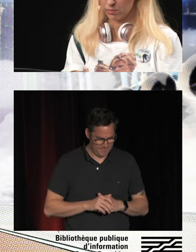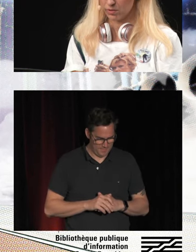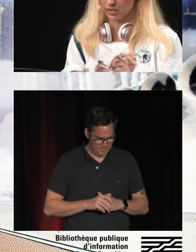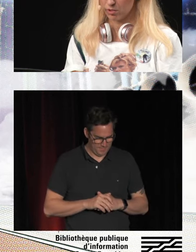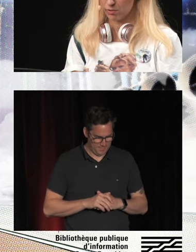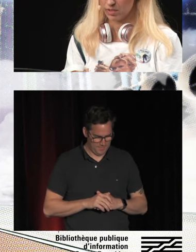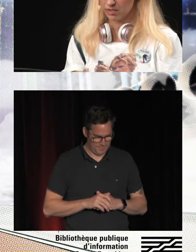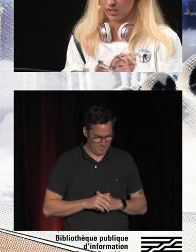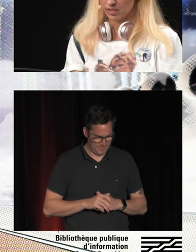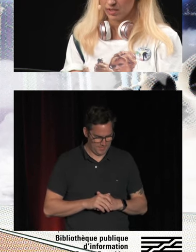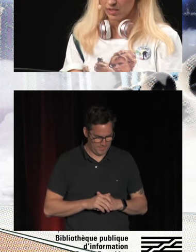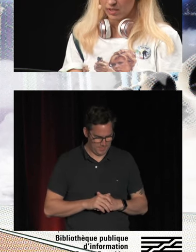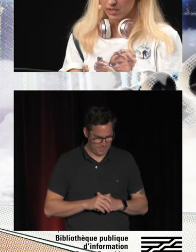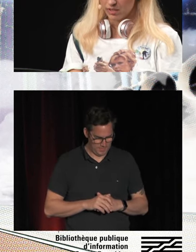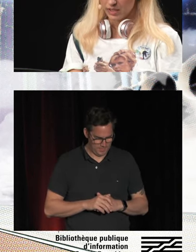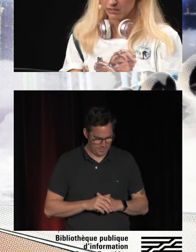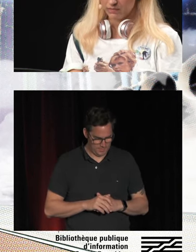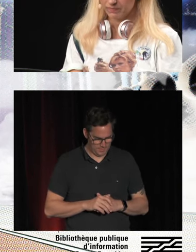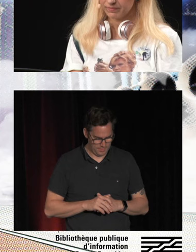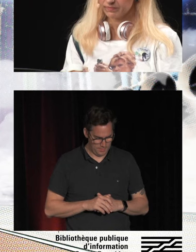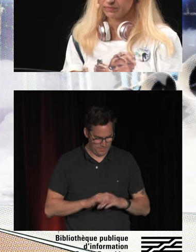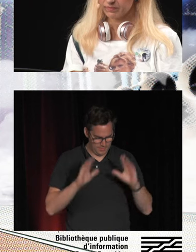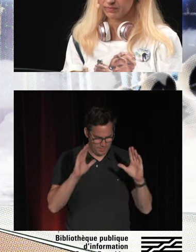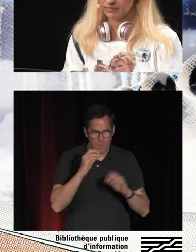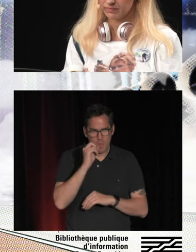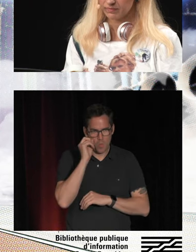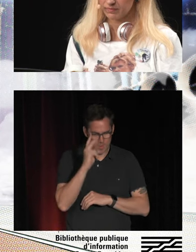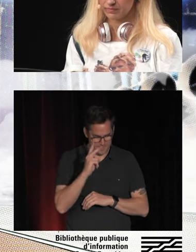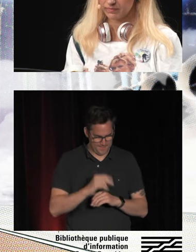Ça, il faut le dégager aussi. Ok.